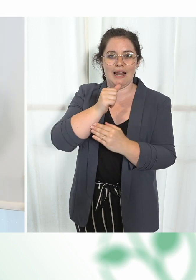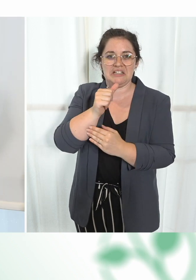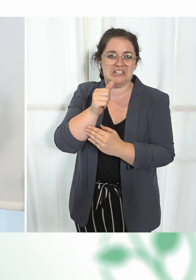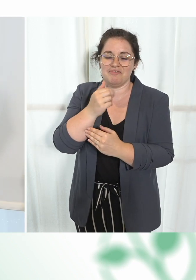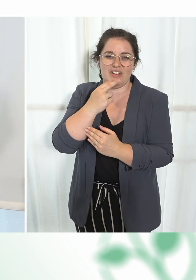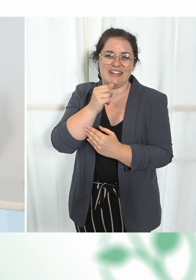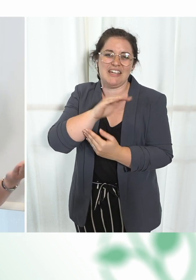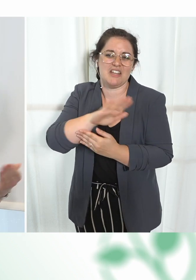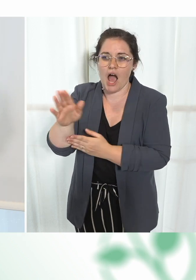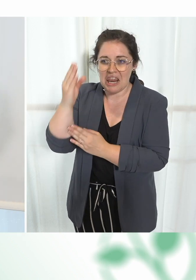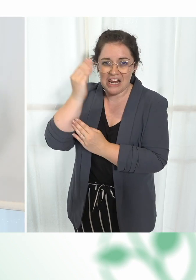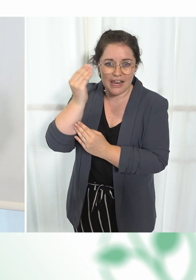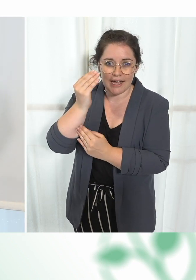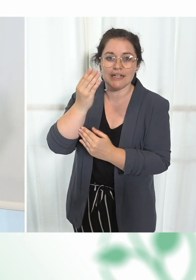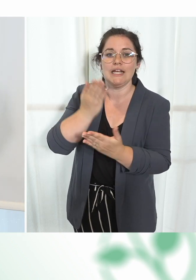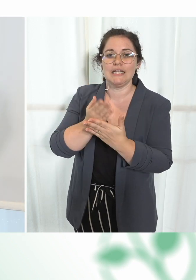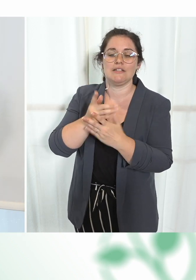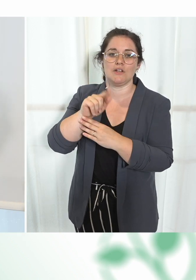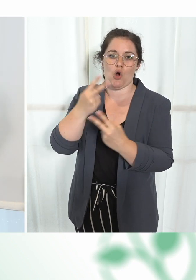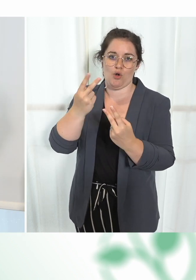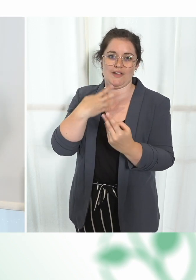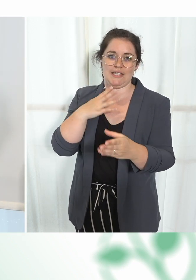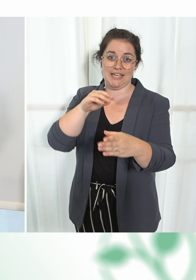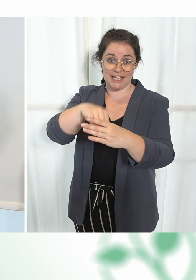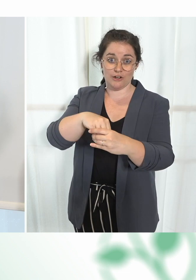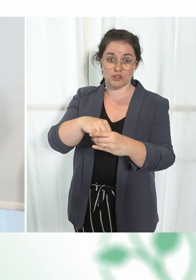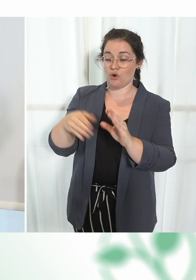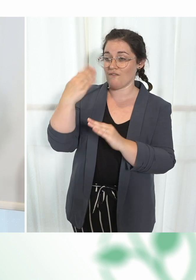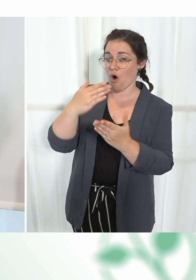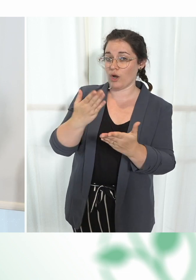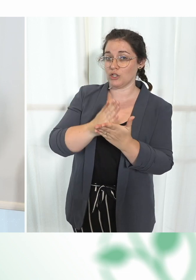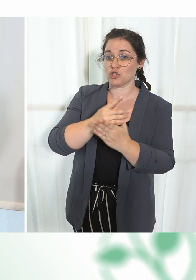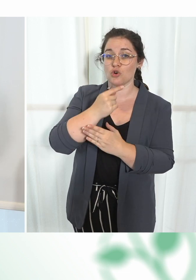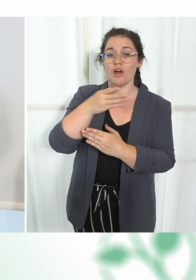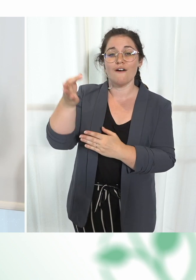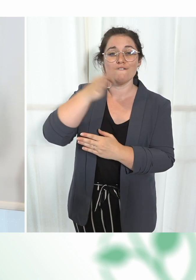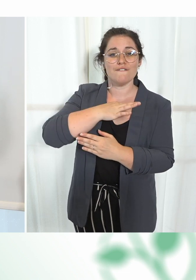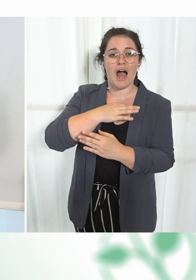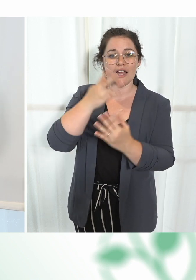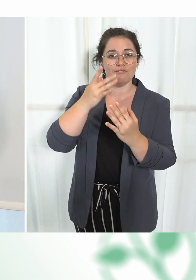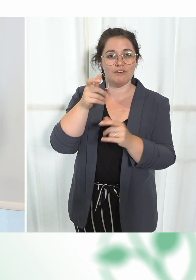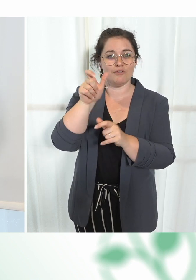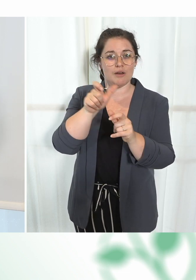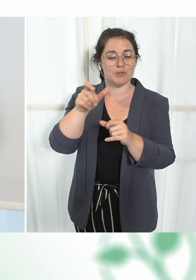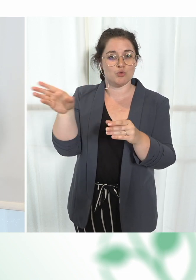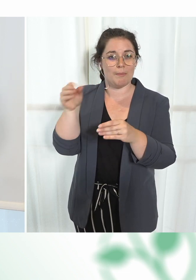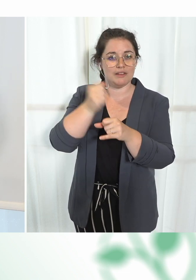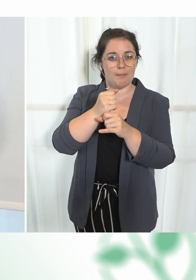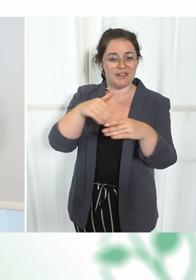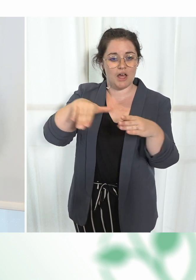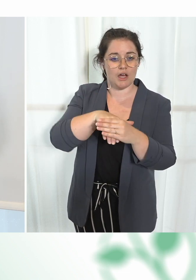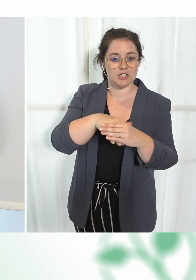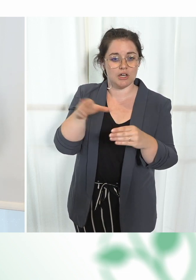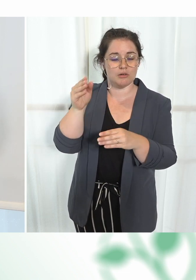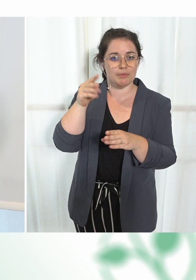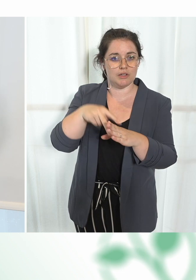will. Umso wichtiger ist da auch Inklusion. Und ich bin heute schon mal gefragt worden, wie viele Mitarbeiter wir mit Inklusion überhaupt beschäftigen. Und ich habe es nicht